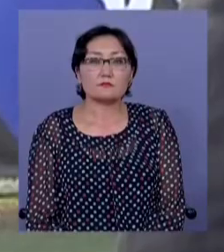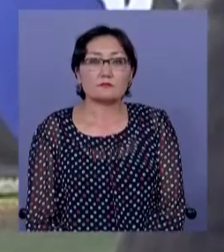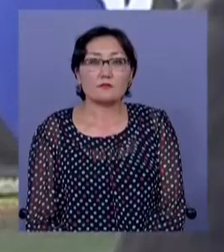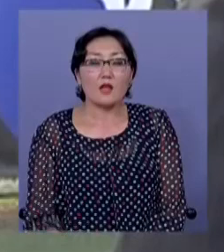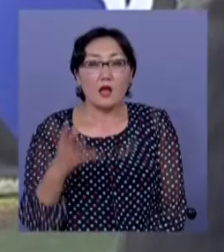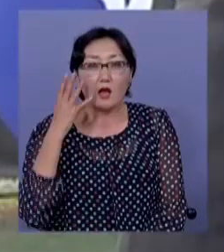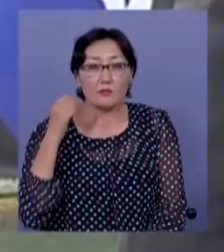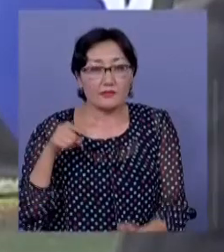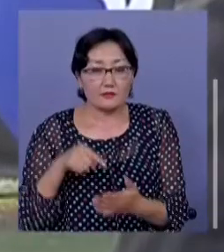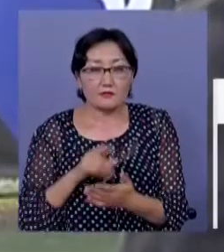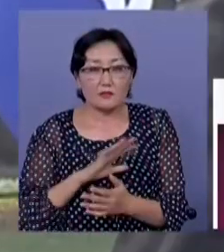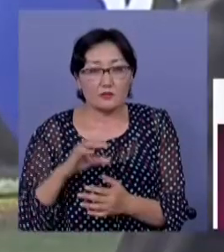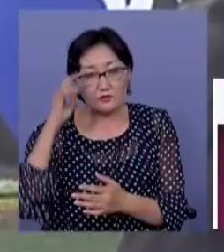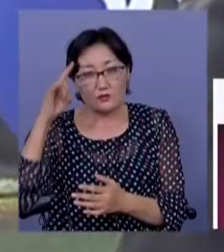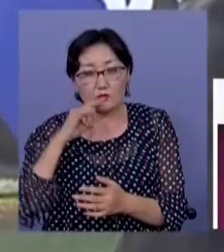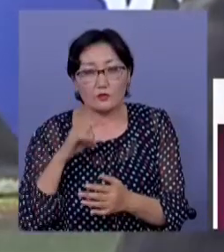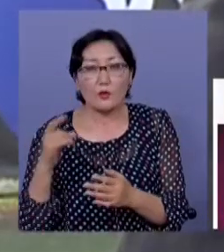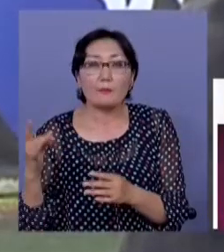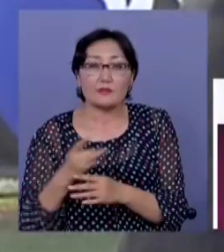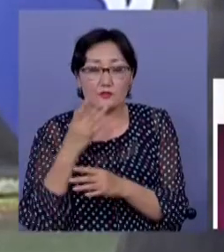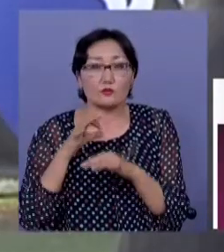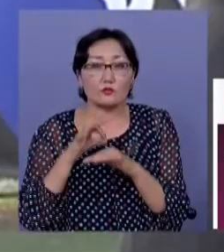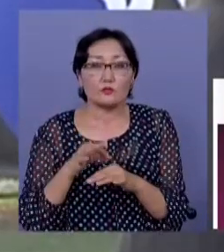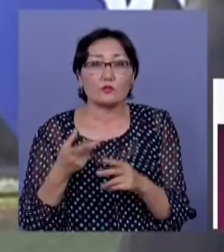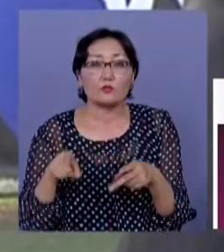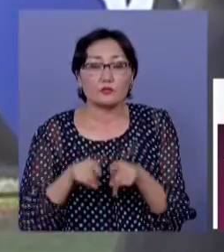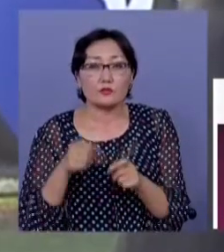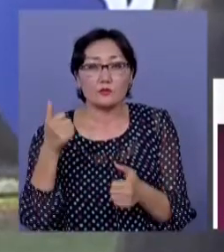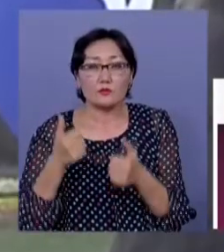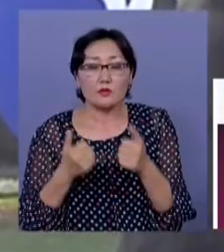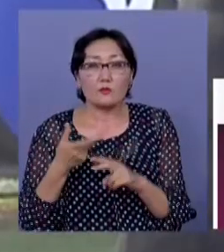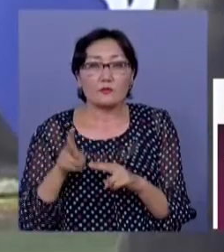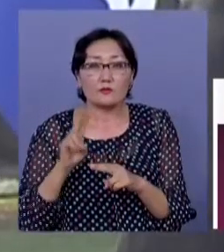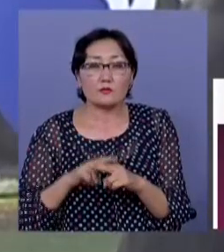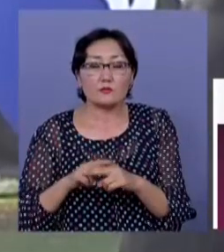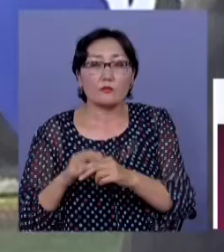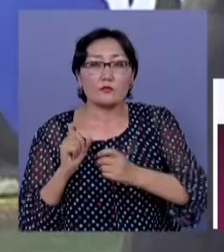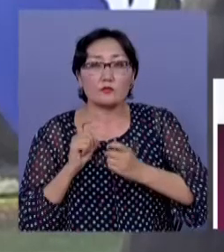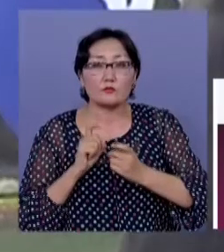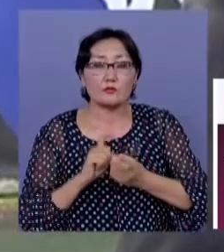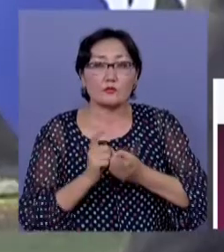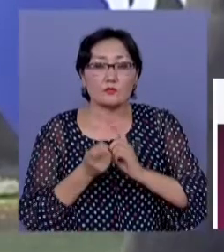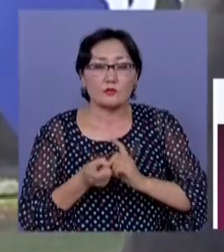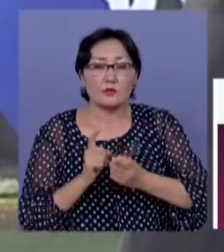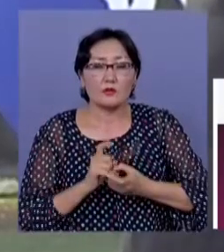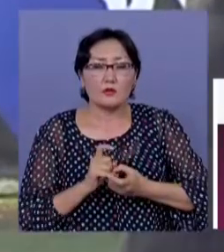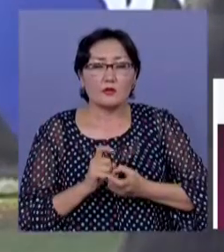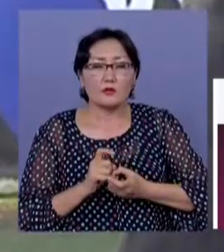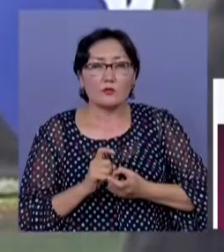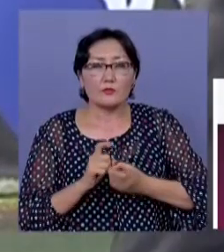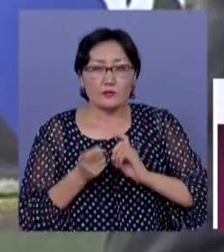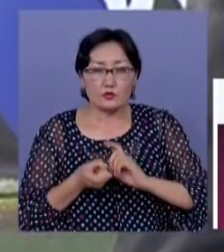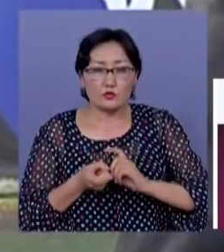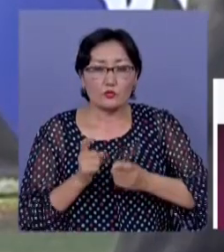Алматы қаласында емес, Қазақстанда тұңғыш рет өтіп жатыр. Өйткені біз белдесуді неге өткізіп жатырмыз? Белдесу